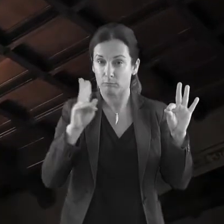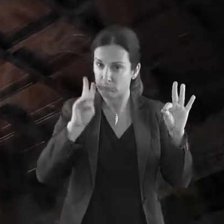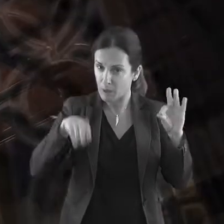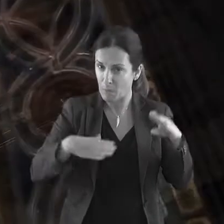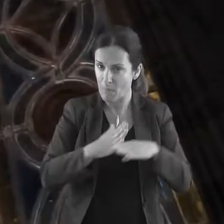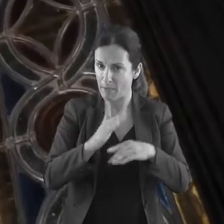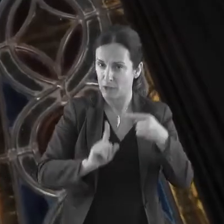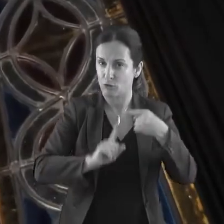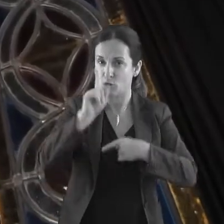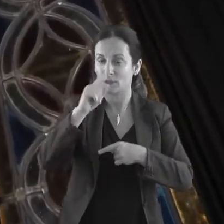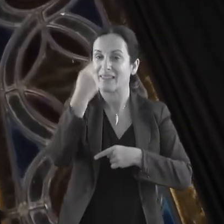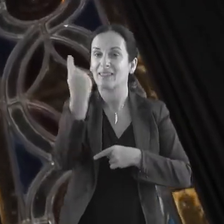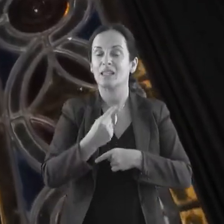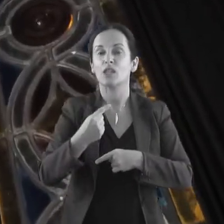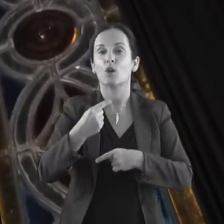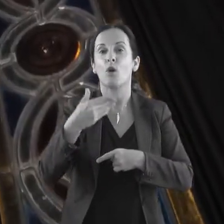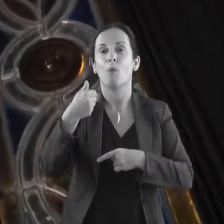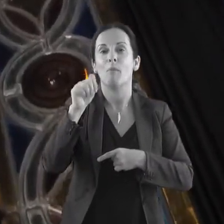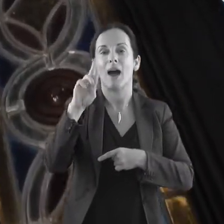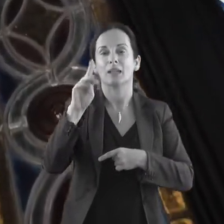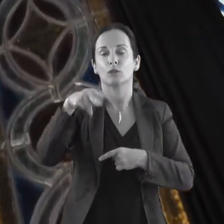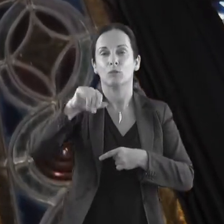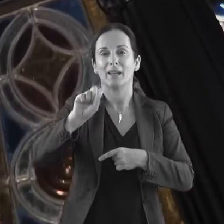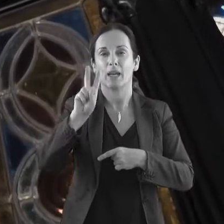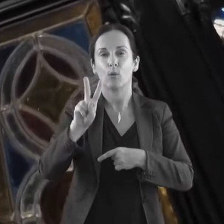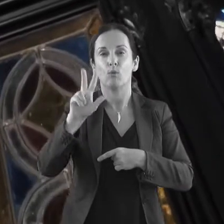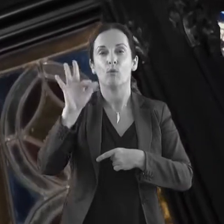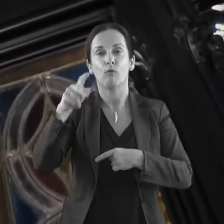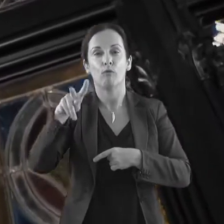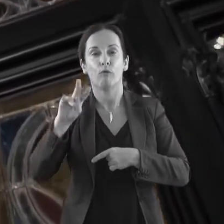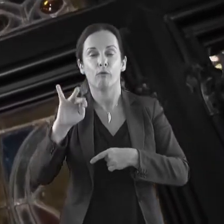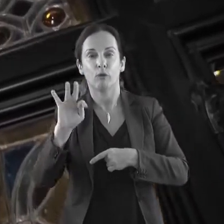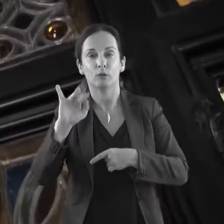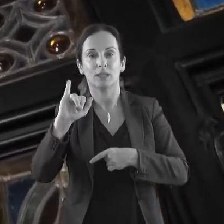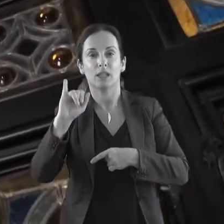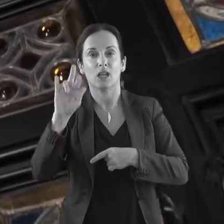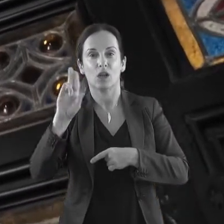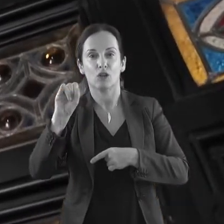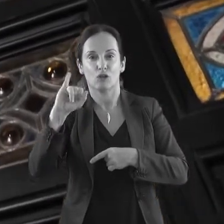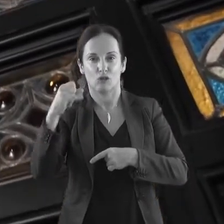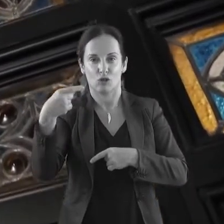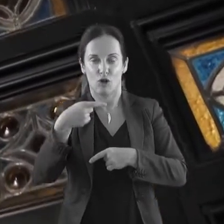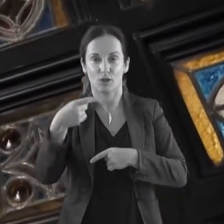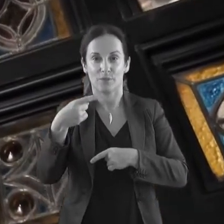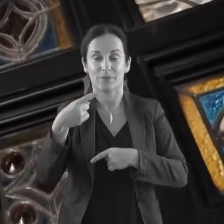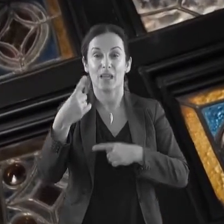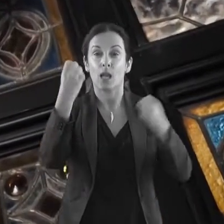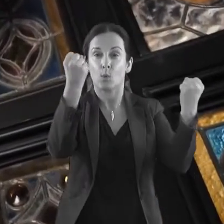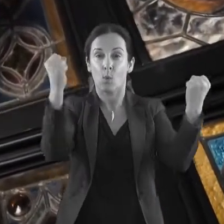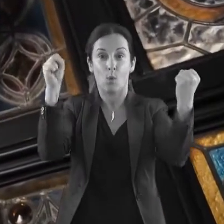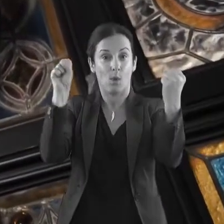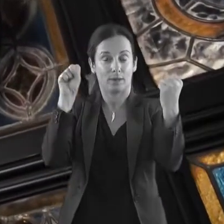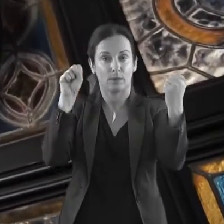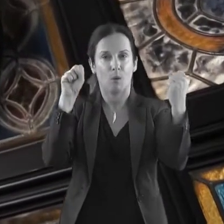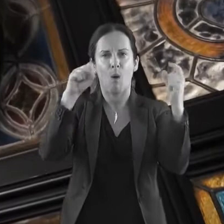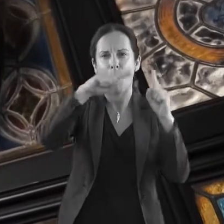i mènsules dobles, decorats amb bèsties fabuloses que sostenen escuts. Els elements del vestíbul es completen en les